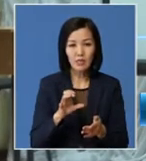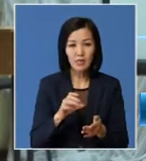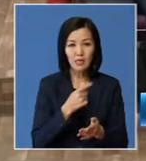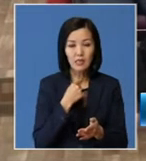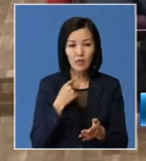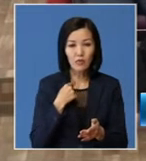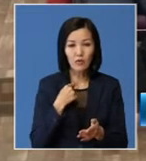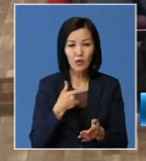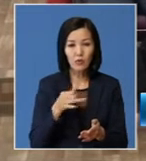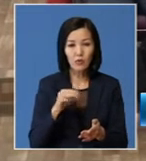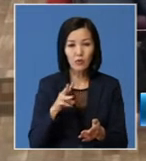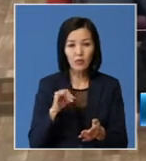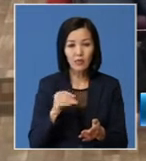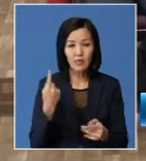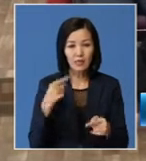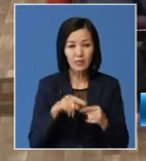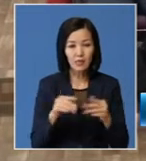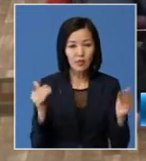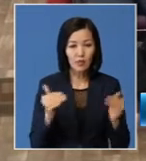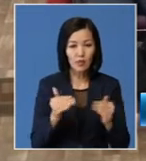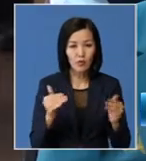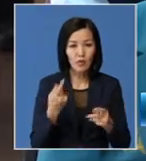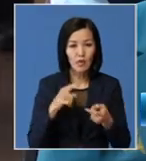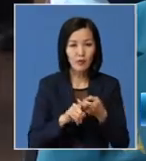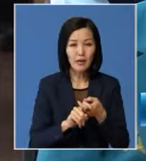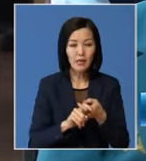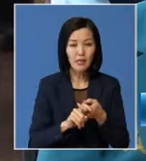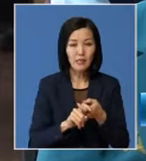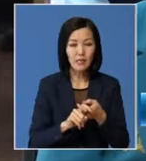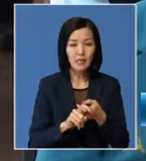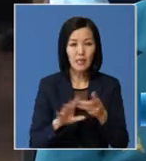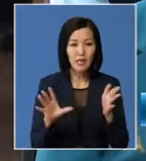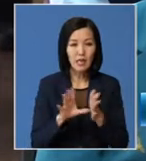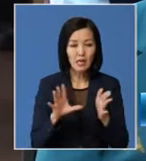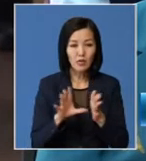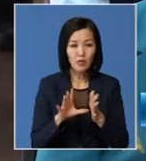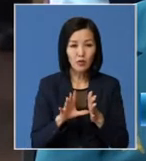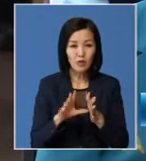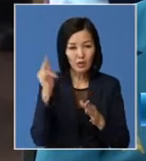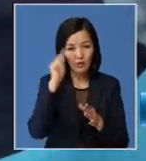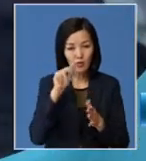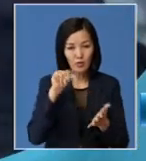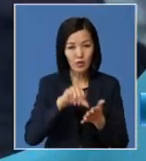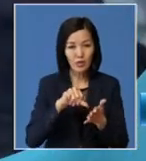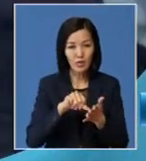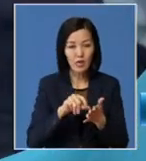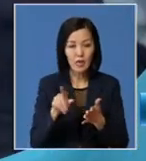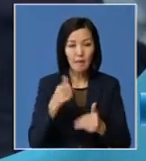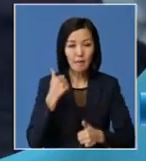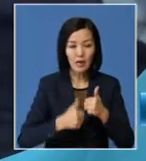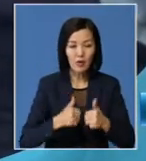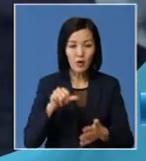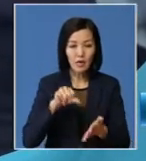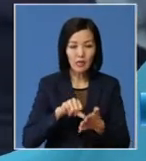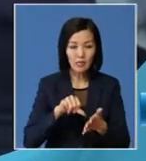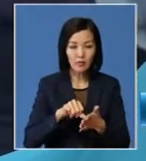Талдықорған қалалық гуманитарлық техникалық колледжінде байланыс және электроника пәнінен сабақ береді. Байқауға алғаш рет қатысып отырған жас маман бұл